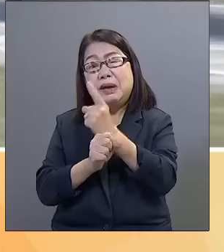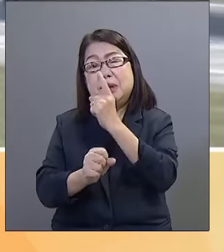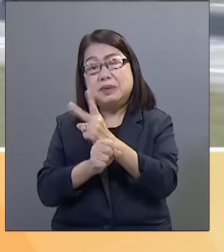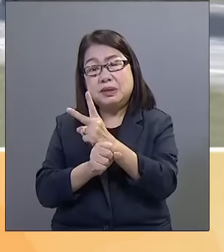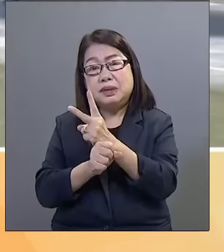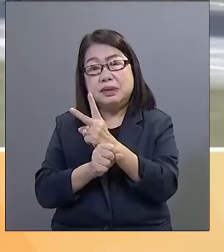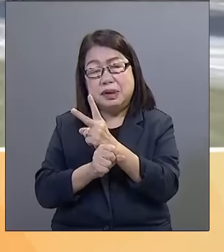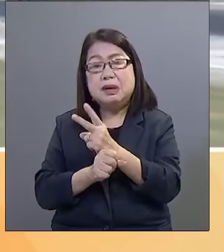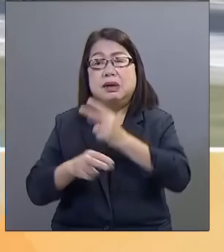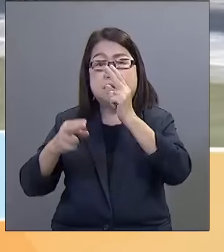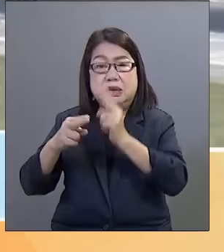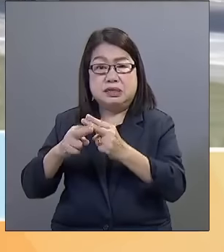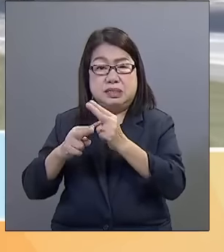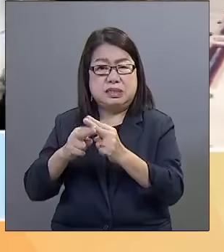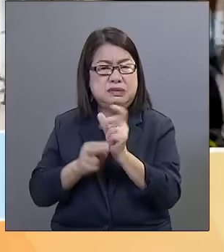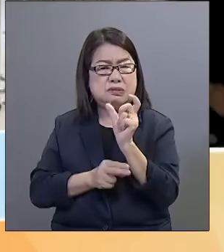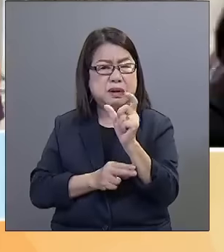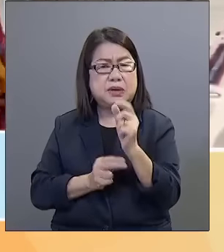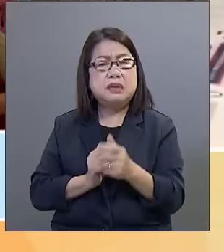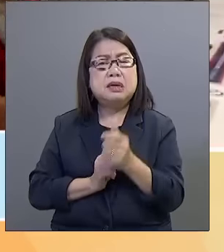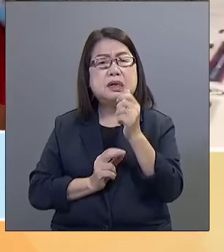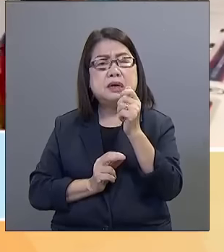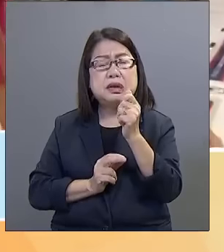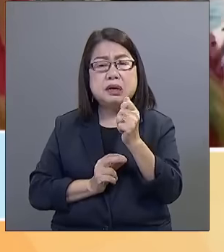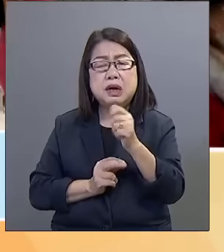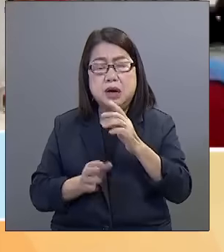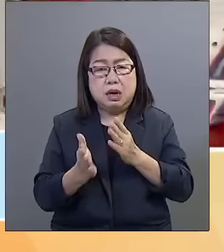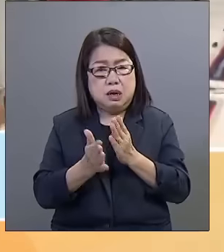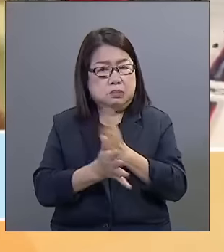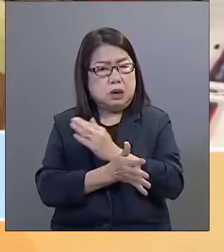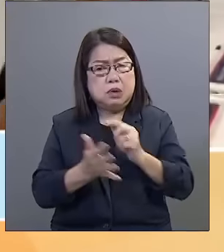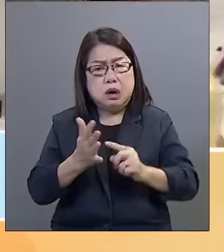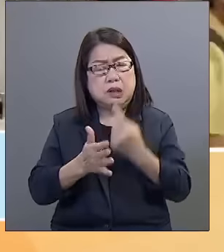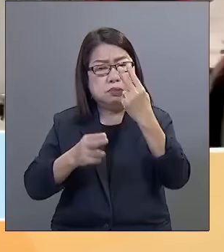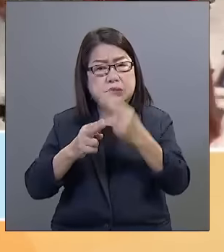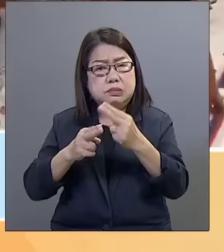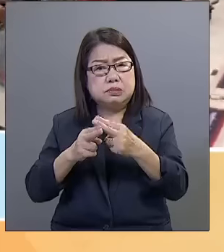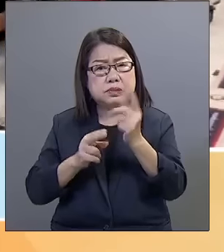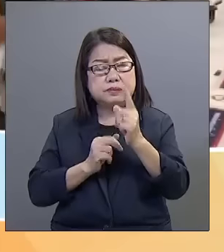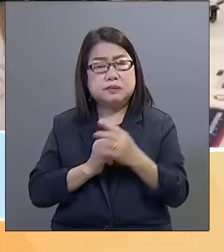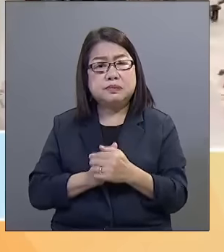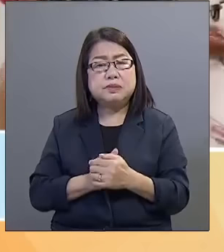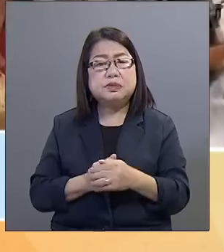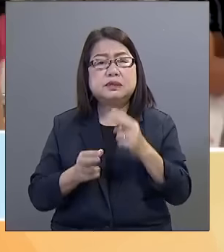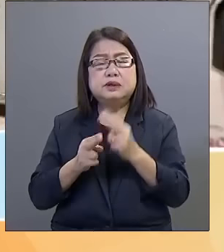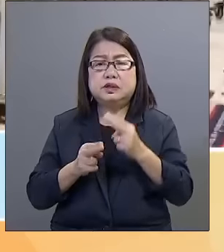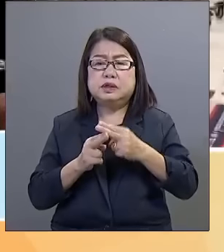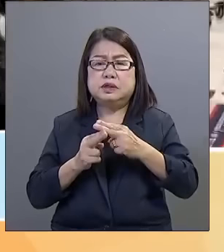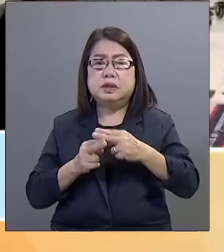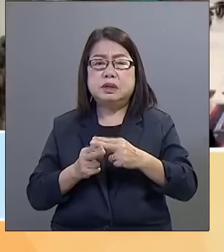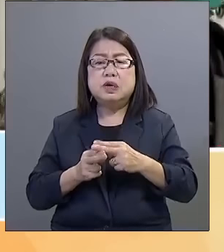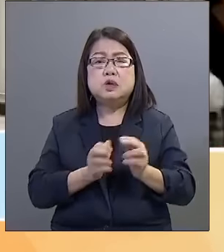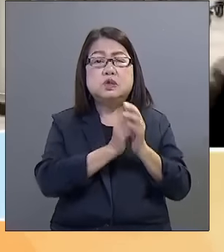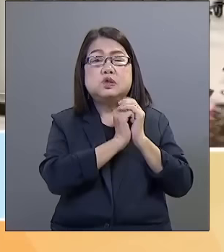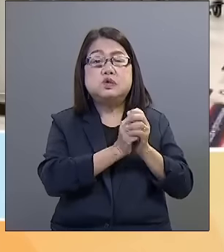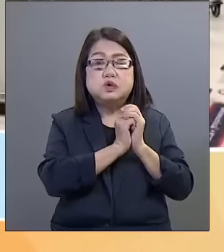ตระกูลนะฮะถ้าจำได้เป็นอัลฟาก่อนนั้นเลยไม่เป็นอัลฟานะฮะเป็นสายพันธุ์ดั้งเดิมอู่ฮั่นอั